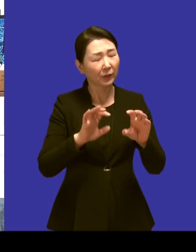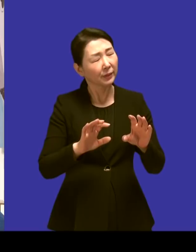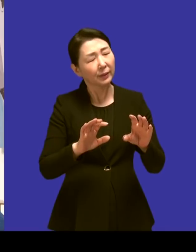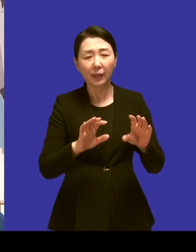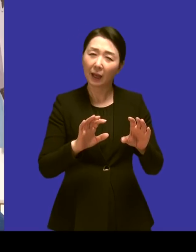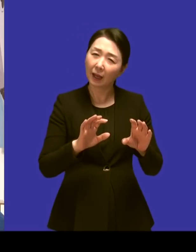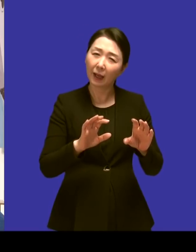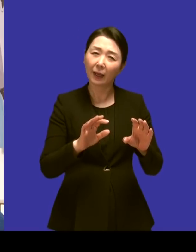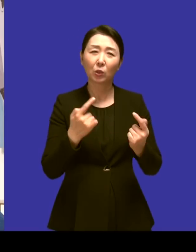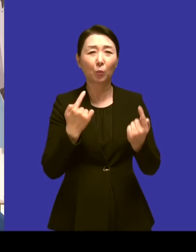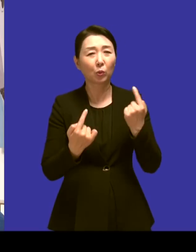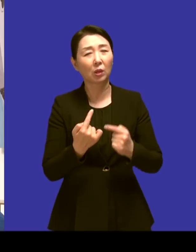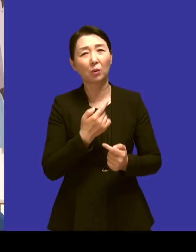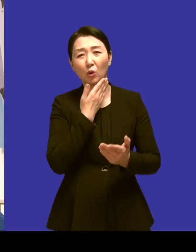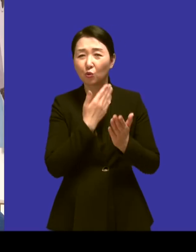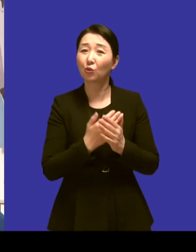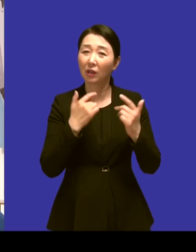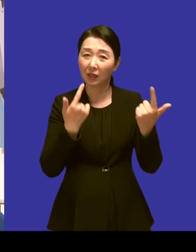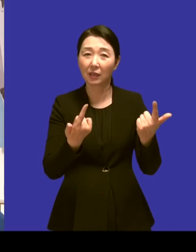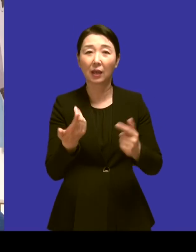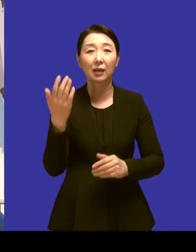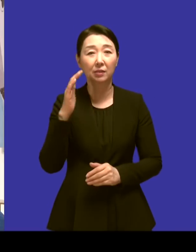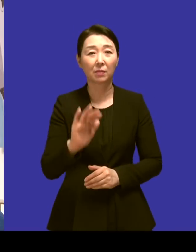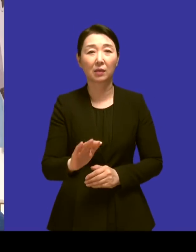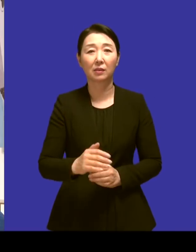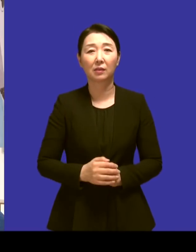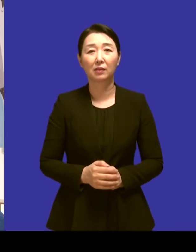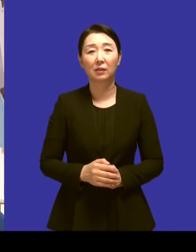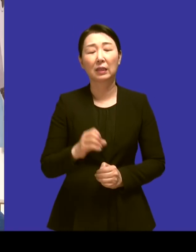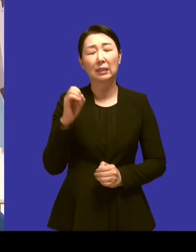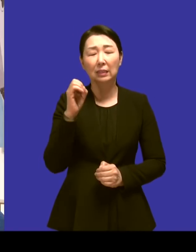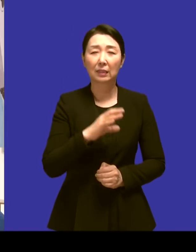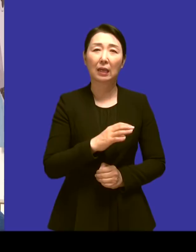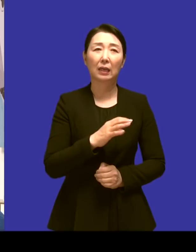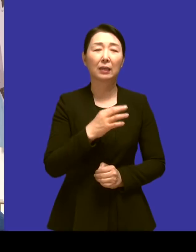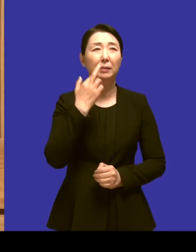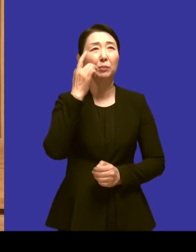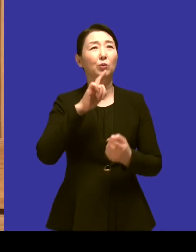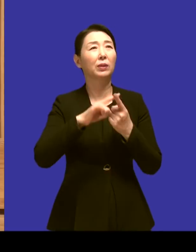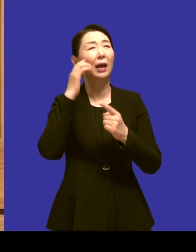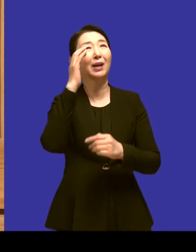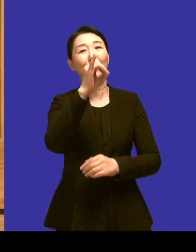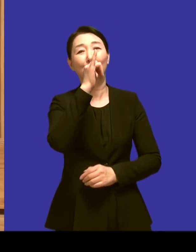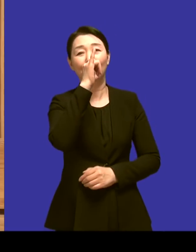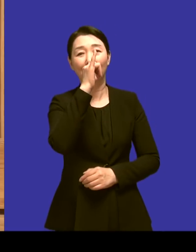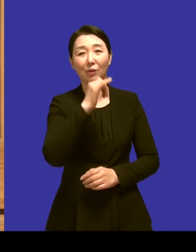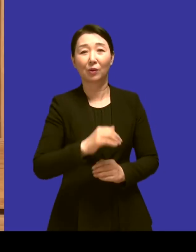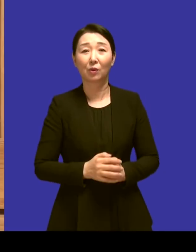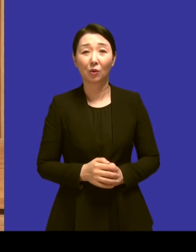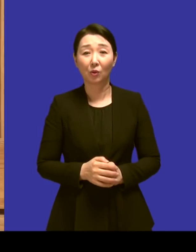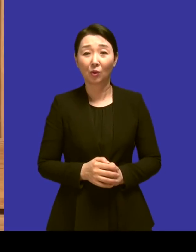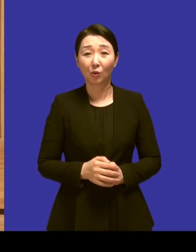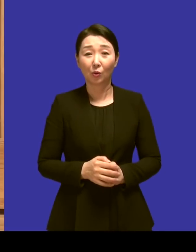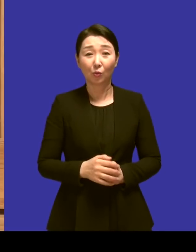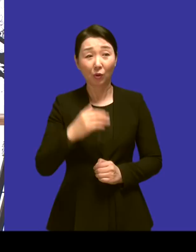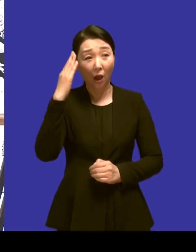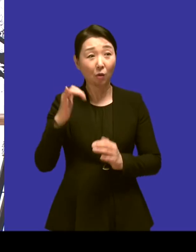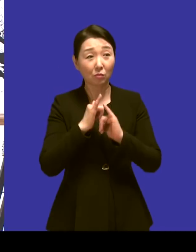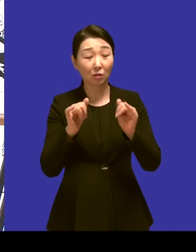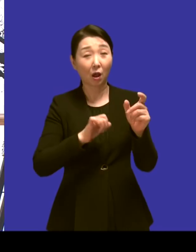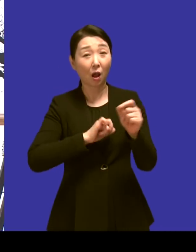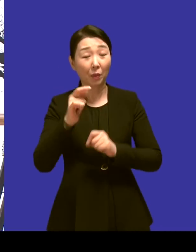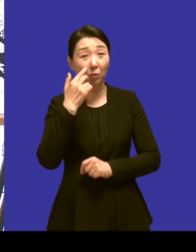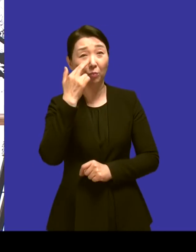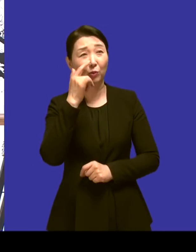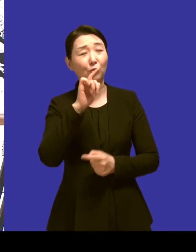헛되다기보다는 네. 참 그게 막 중요한 게 아닌데 네. 그냥 막연한 동경심이 좀 있었던 것 같아요. 아니 뭐 우리 다 미국에 대한 동경심 있고. 아, 그래요? 덕이